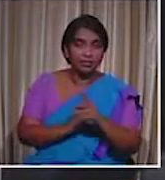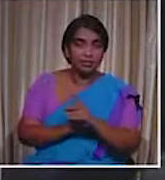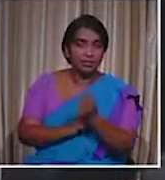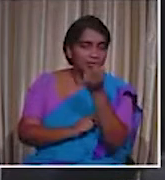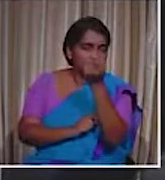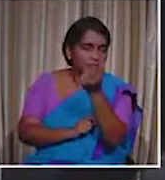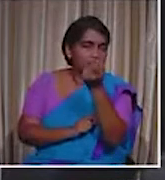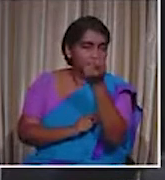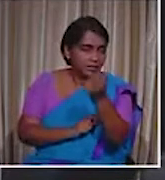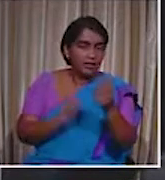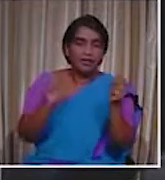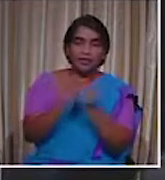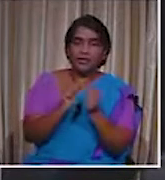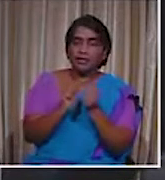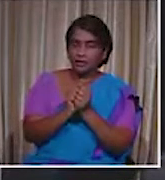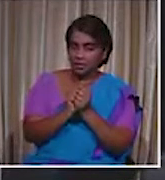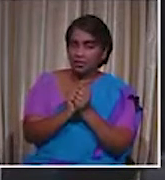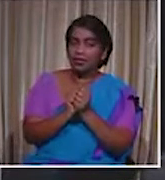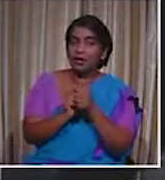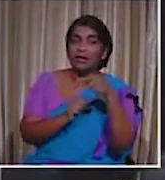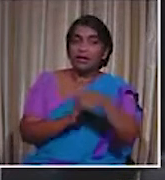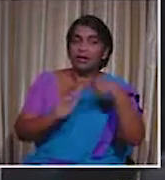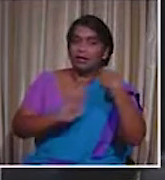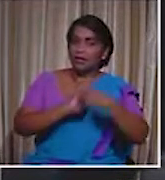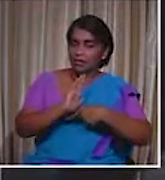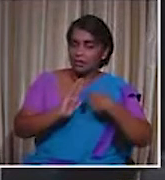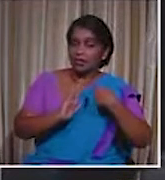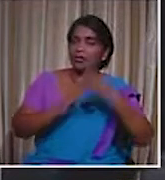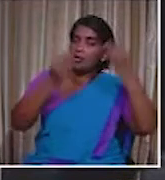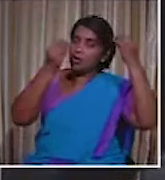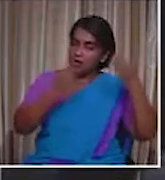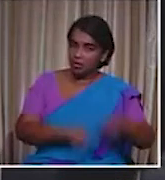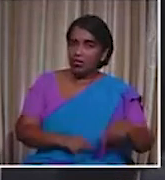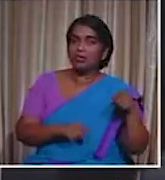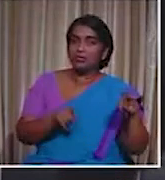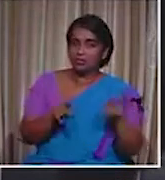අංශයක් අංශයක් අංශයක් ගානේ මේ රට කඩාවැටෙන්න බල වැඩ කරනවා